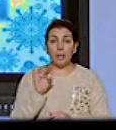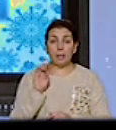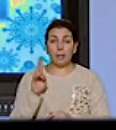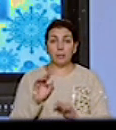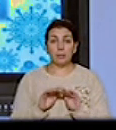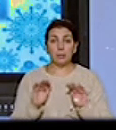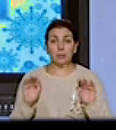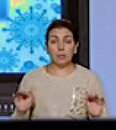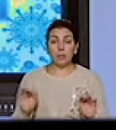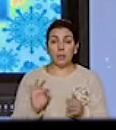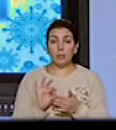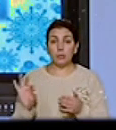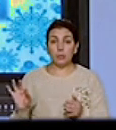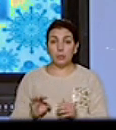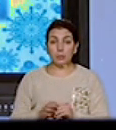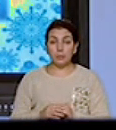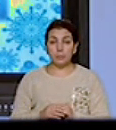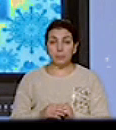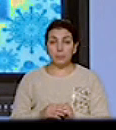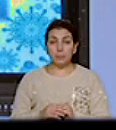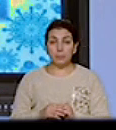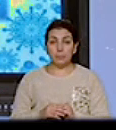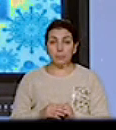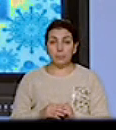Садик. Отлично.